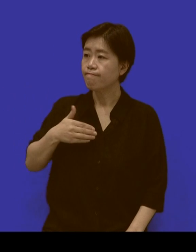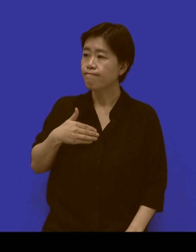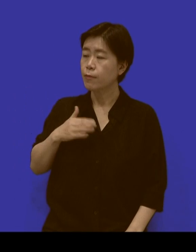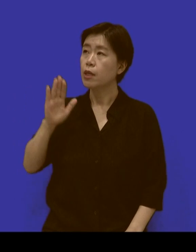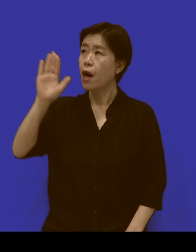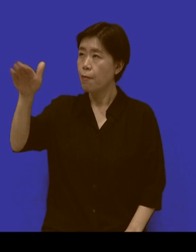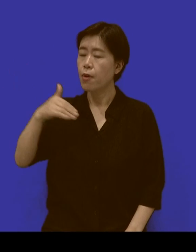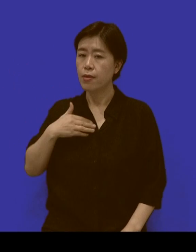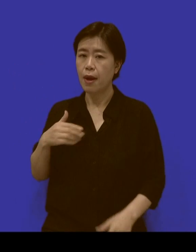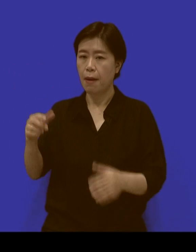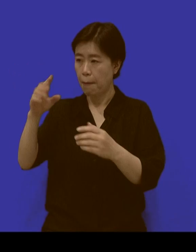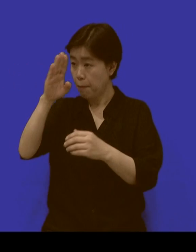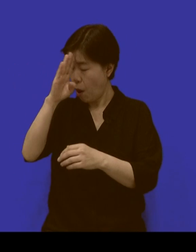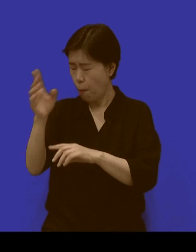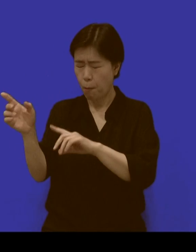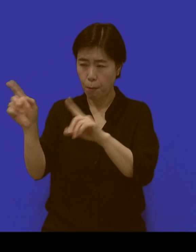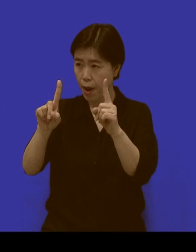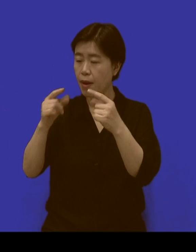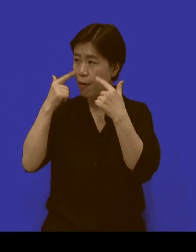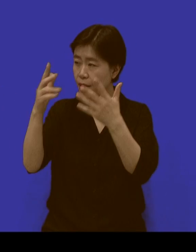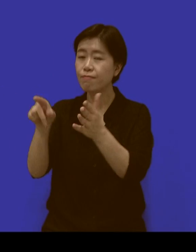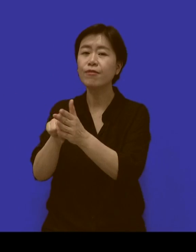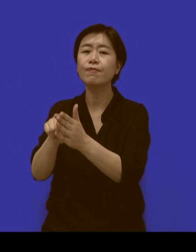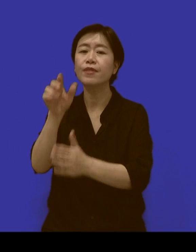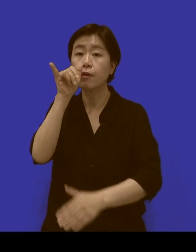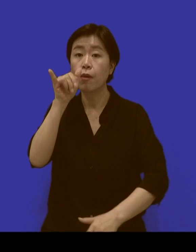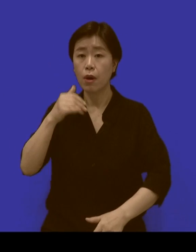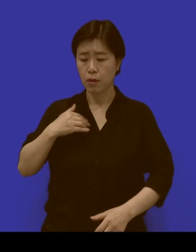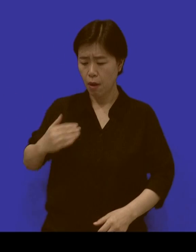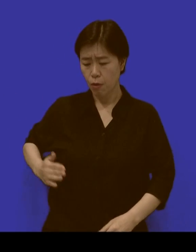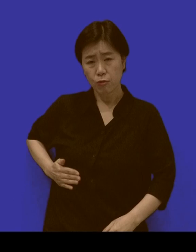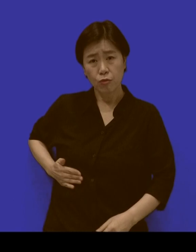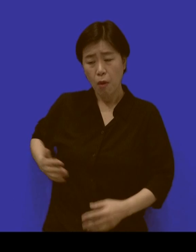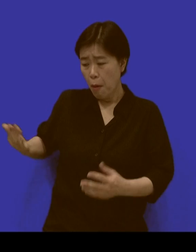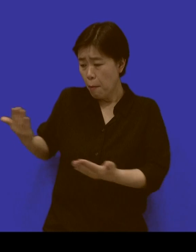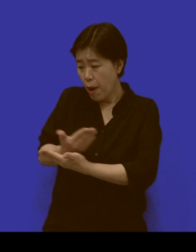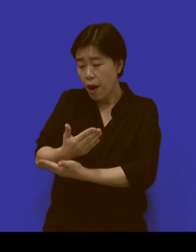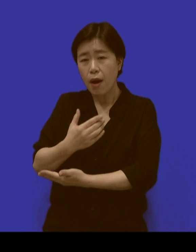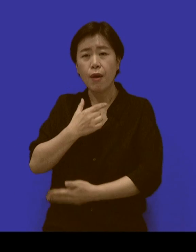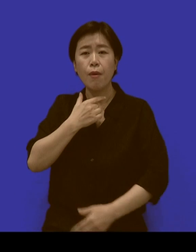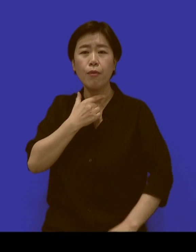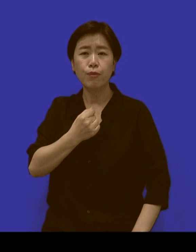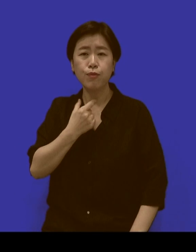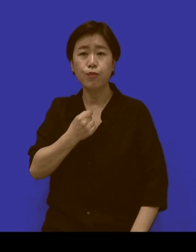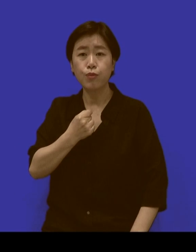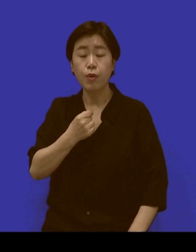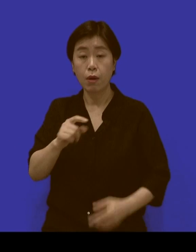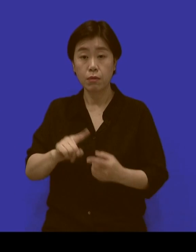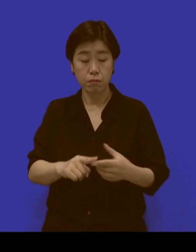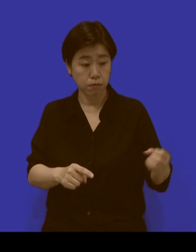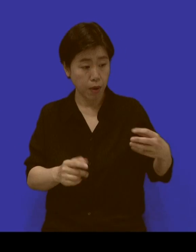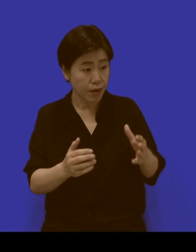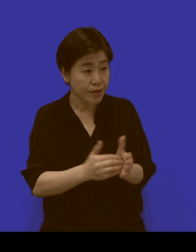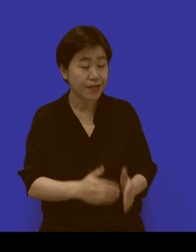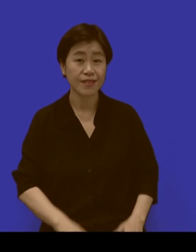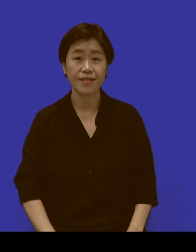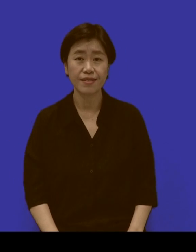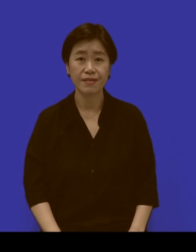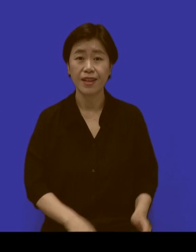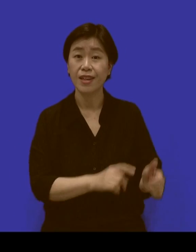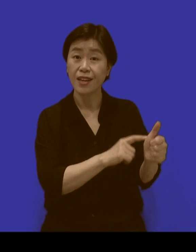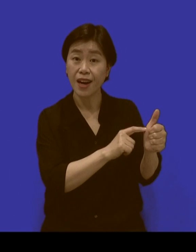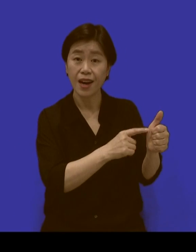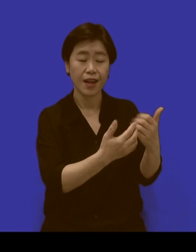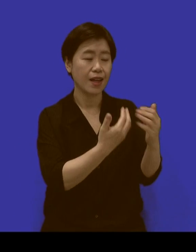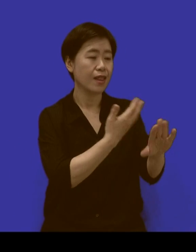있다. 꼭 고쳐달라. 예. 그리고 이식을 해주면 안 되겠냐고 아주 구체적으로 요구를 하셨어요. 예. 다른 병원을 다